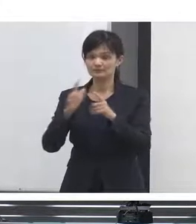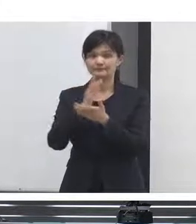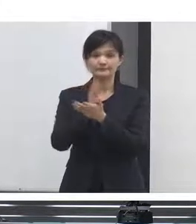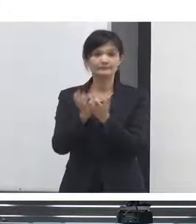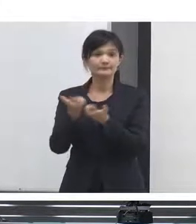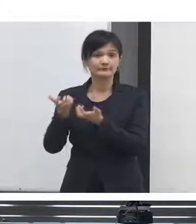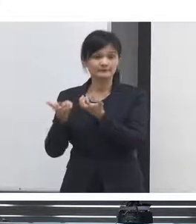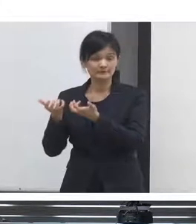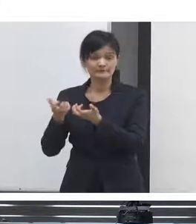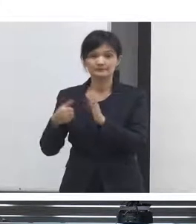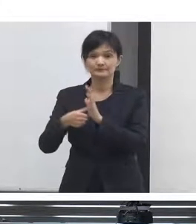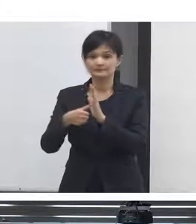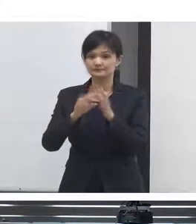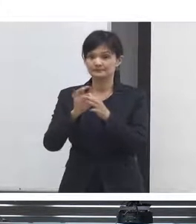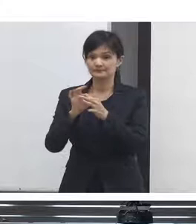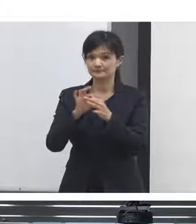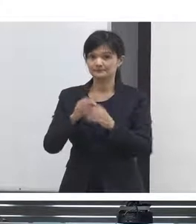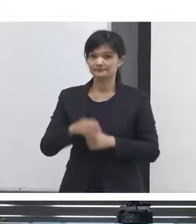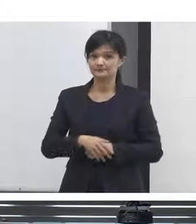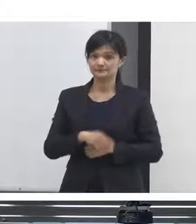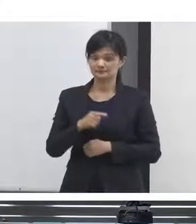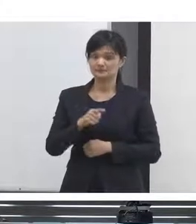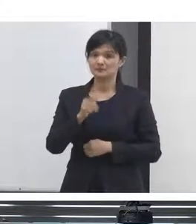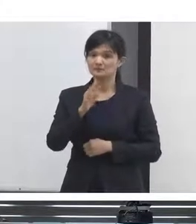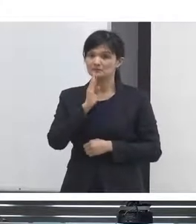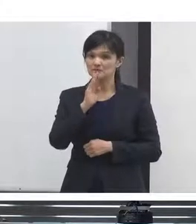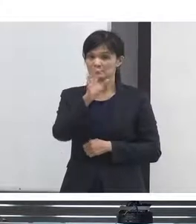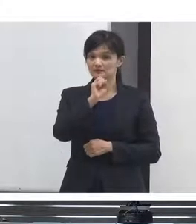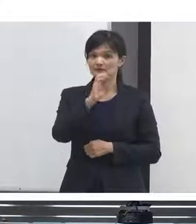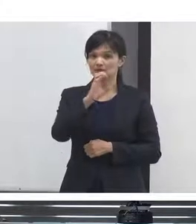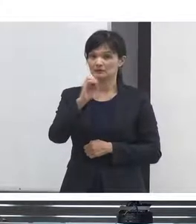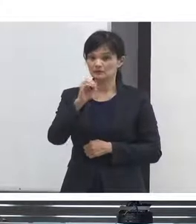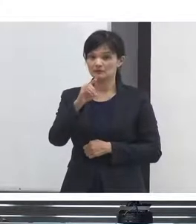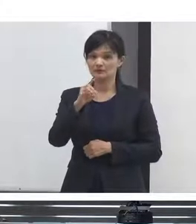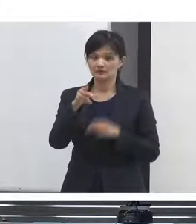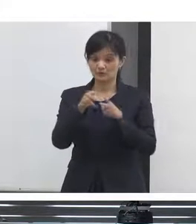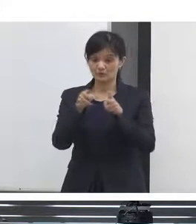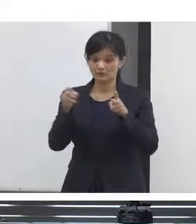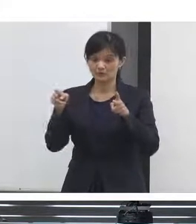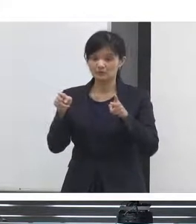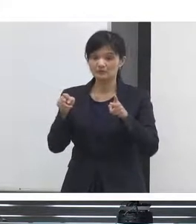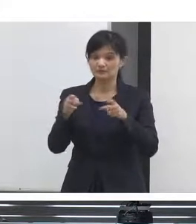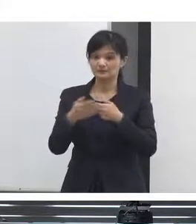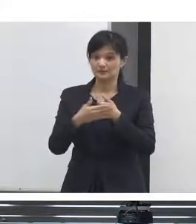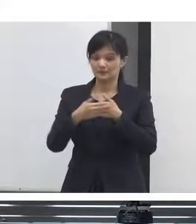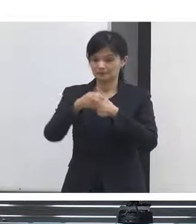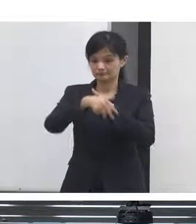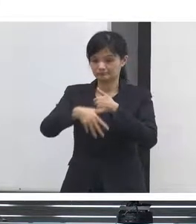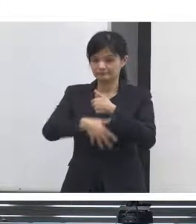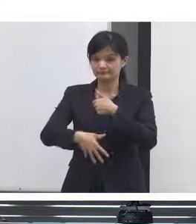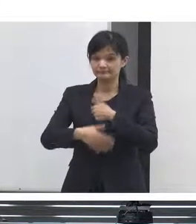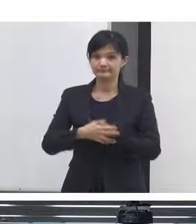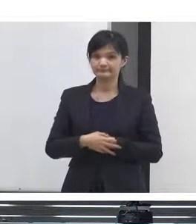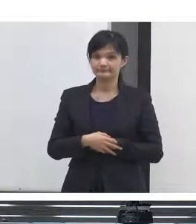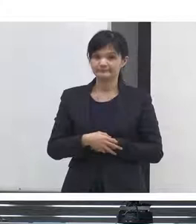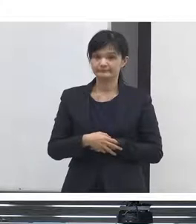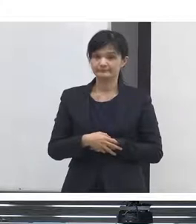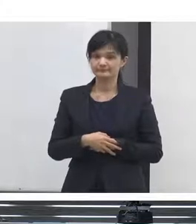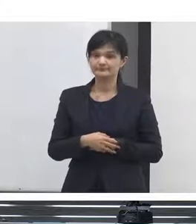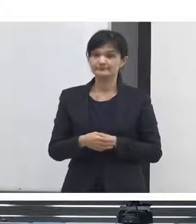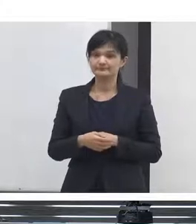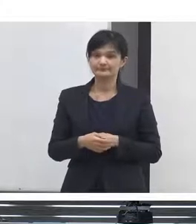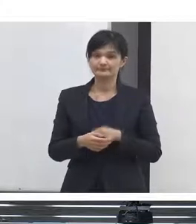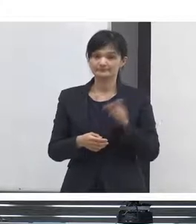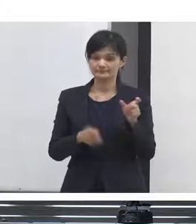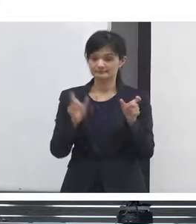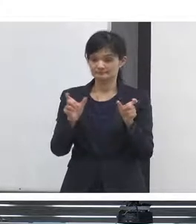所使用就是用 scores 的这个语汇哦，去建构它的这个分类阶层关系，就是 narrow 跟 broad 之间的关系，是